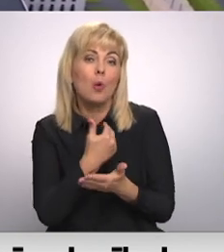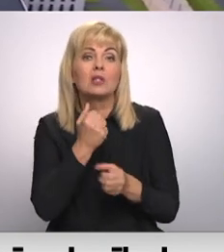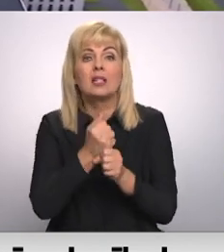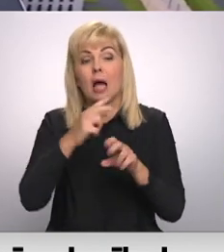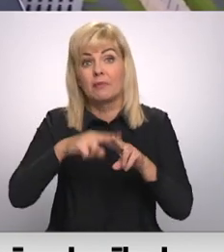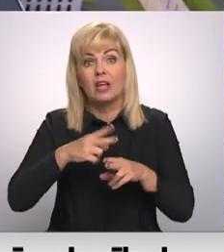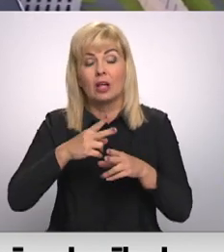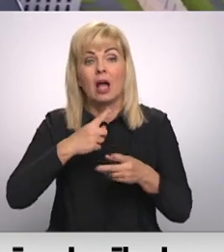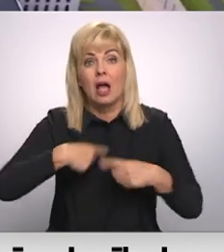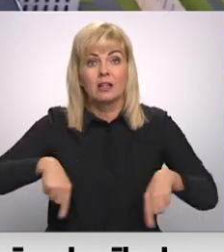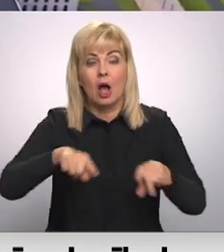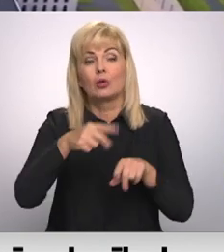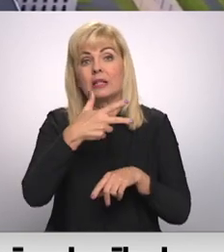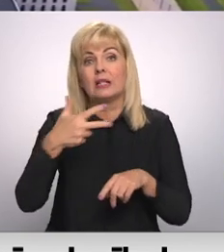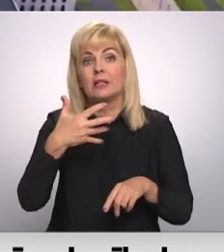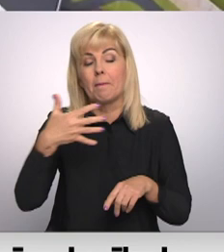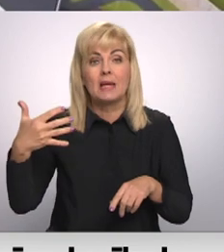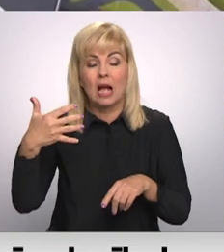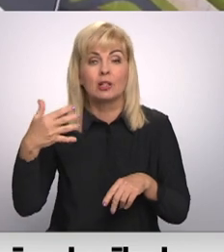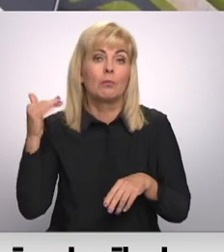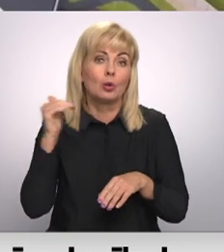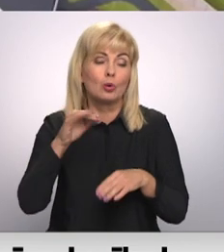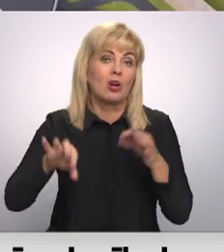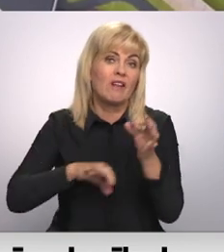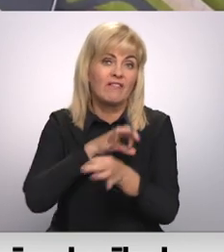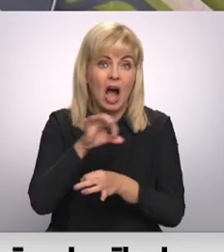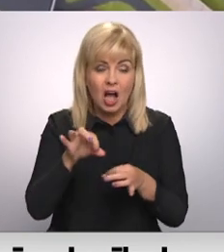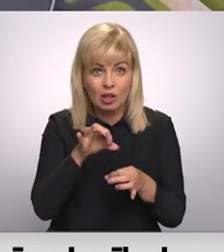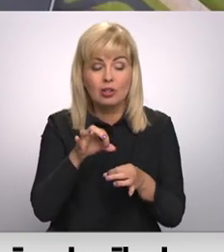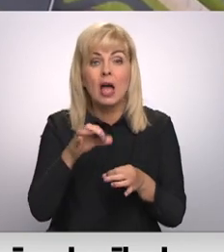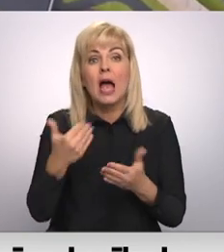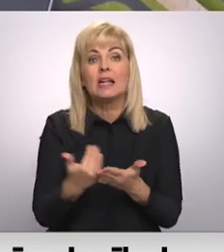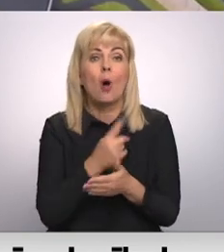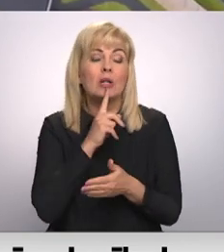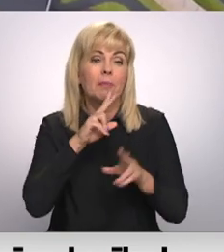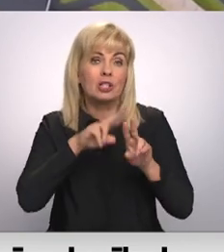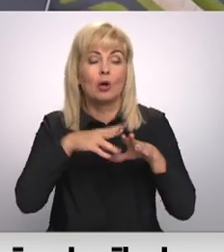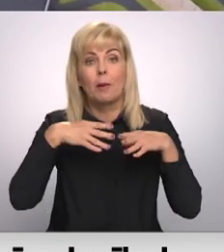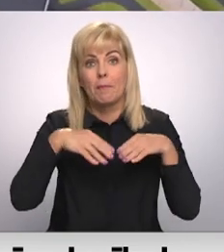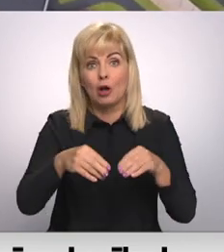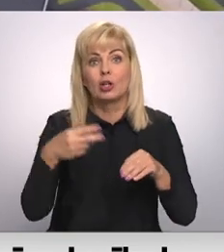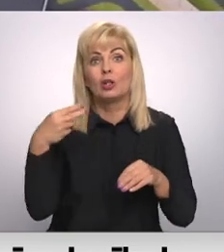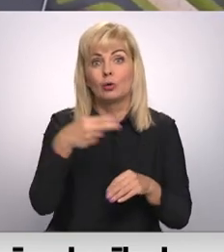Kopējā teritorija plāno 305 000 kvadrātmetru platībā. Paredzēts, ka jaunais Liepājas cietums tiks pabeigts